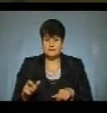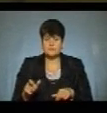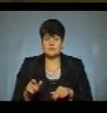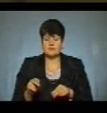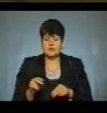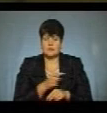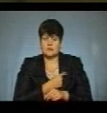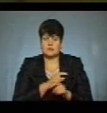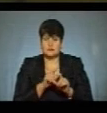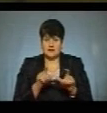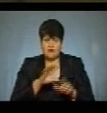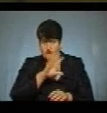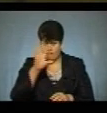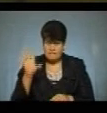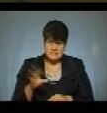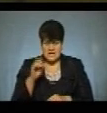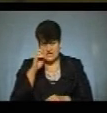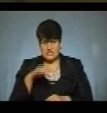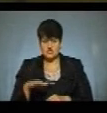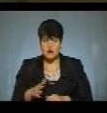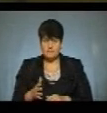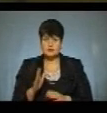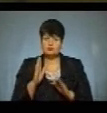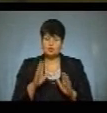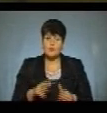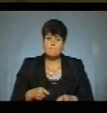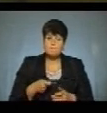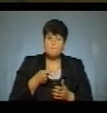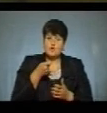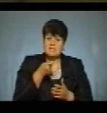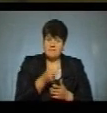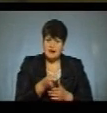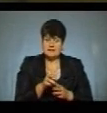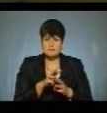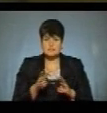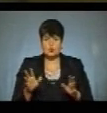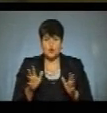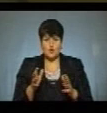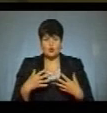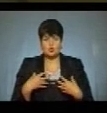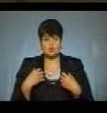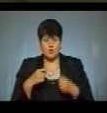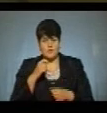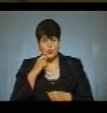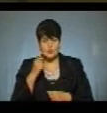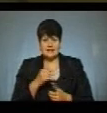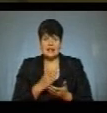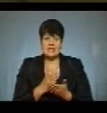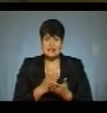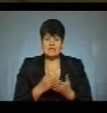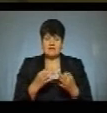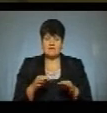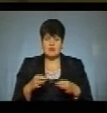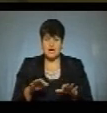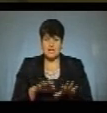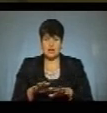лікувально-профілактичних закладів усієї держави будуть подавати в Міністерство охорони здоров'я України наявність